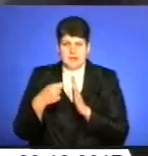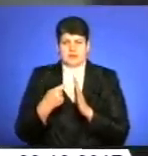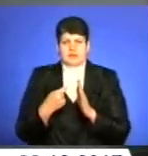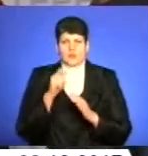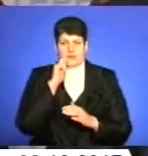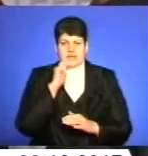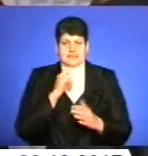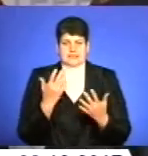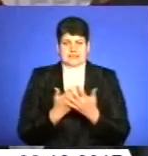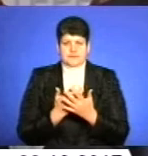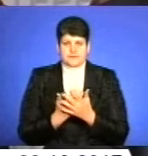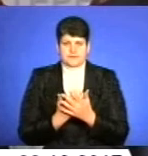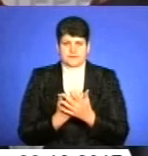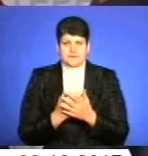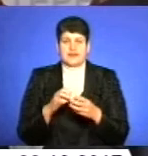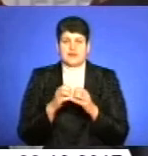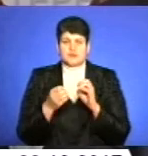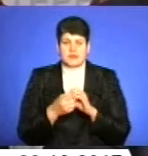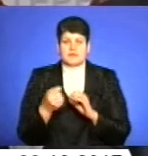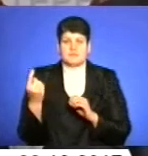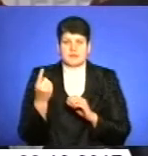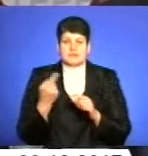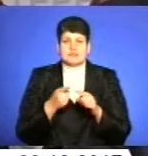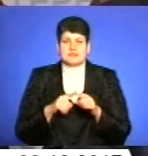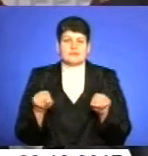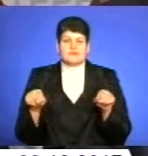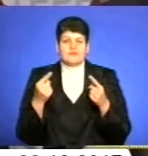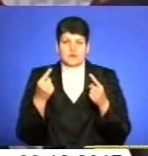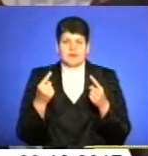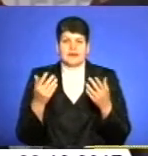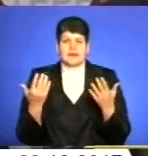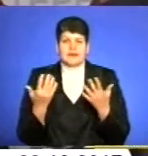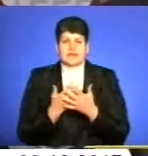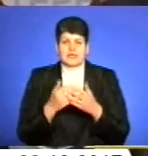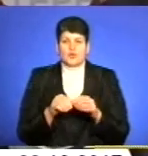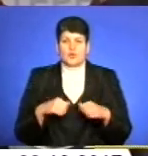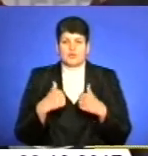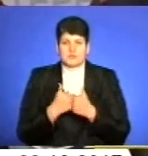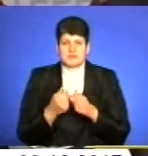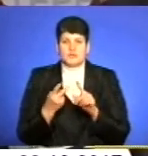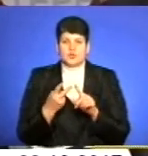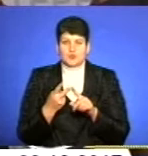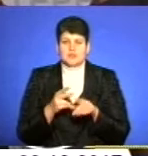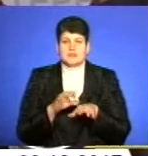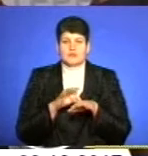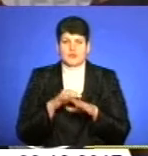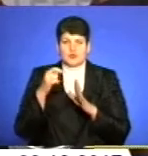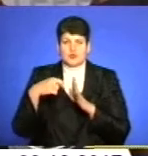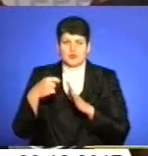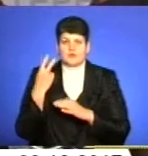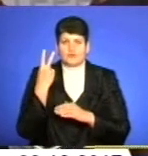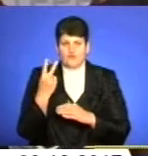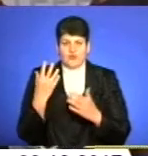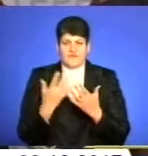фільм. Результат перший – це створена кінокомісія. Результат другий – це проведено зйомки